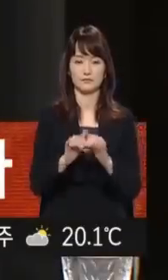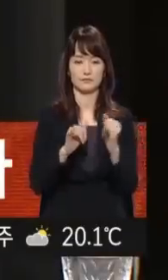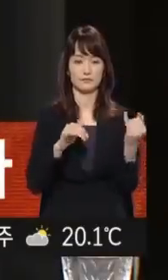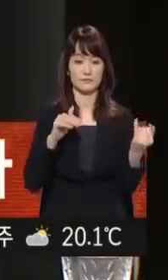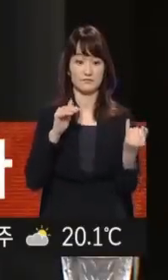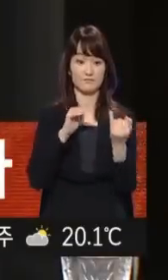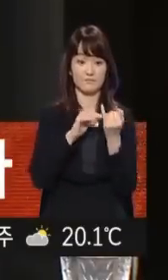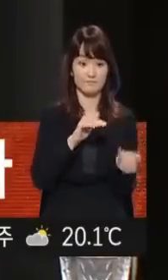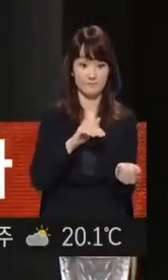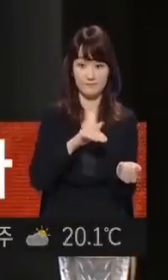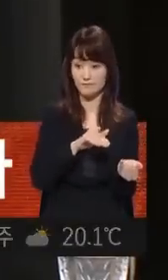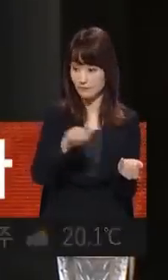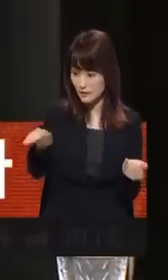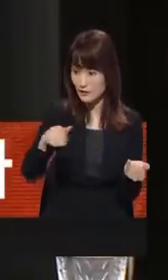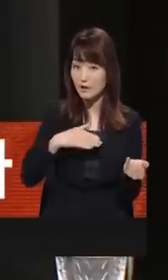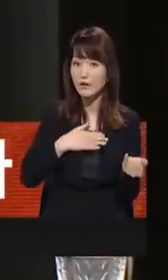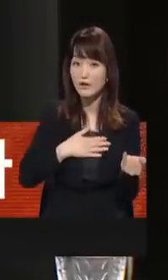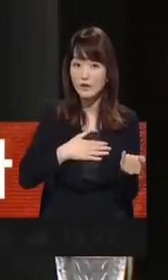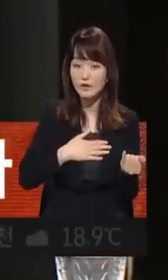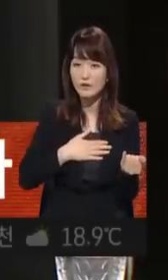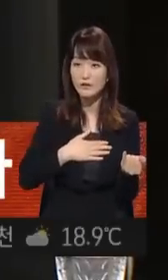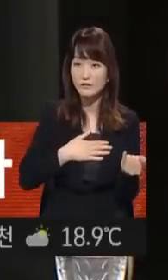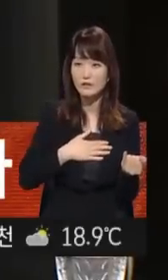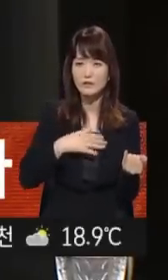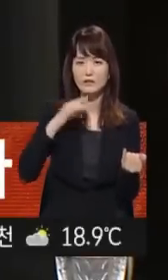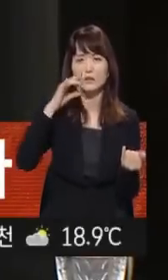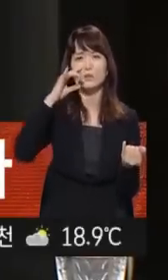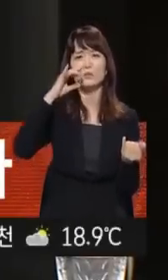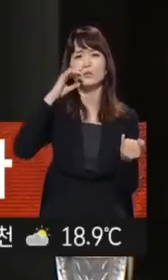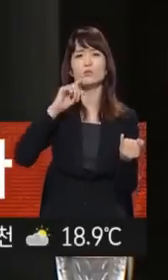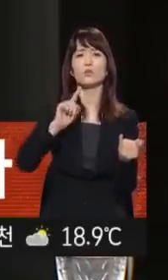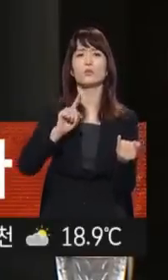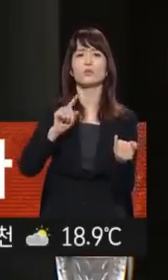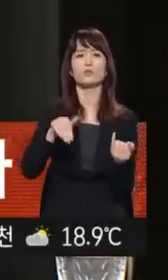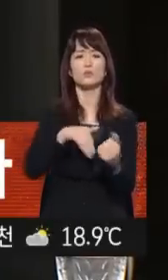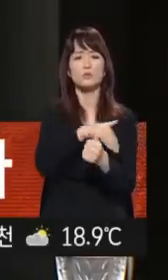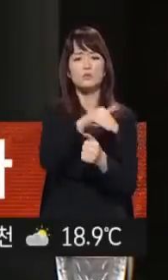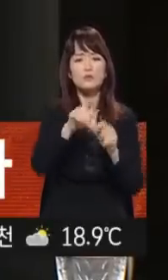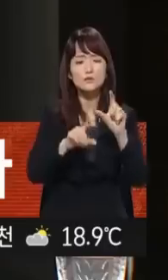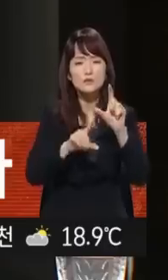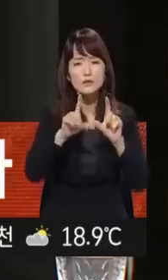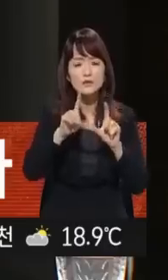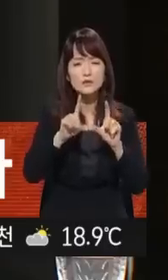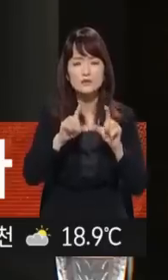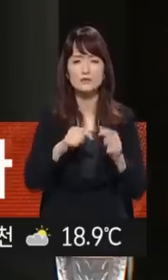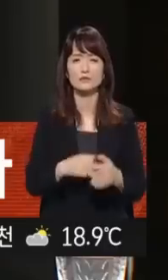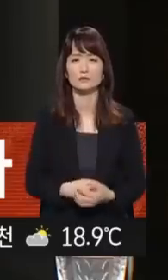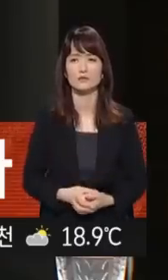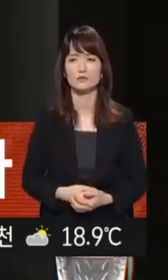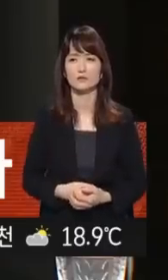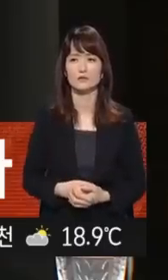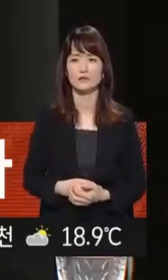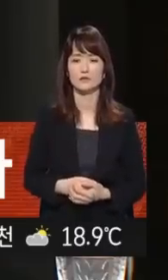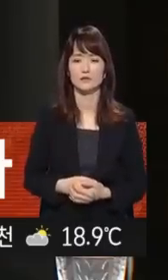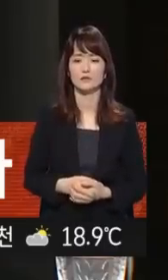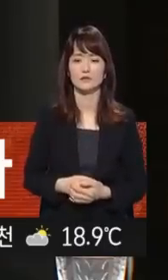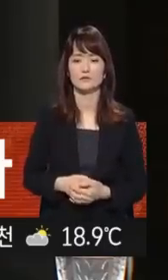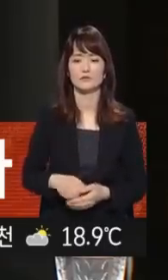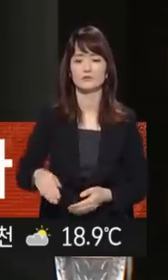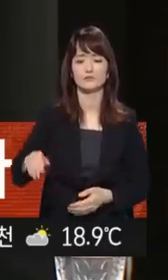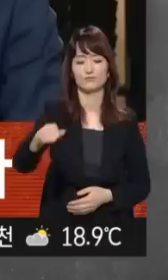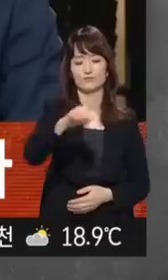치고 갔어요 알았겠죠 근데 궁금한 거야 어떤 상황이 이후에 계속 벌어질지 그러니까 갔다가 다시 와 가지고